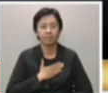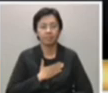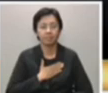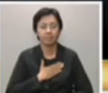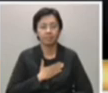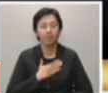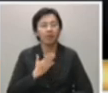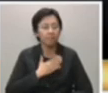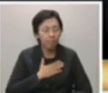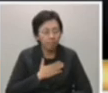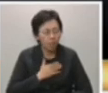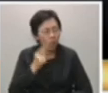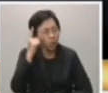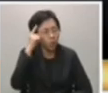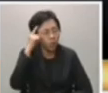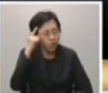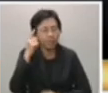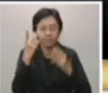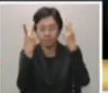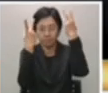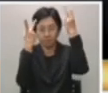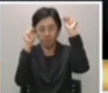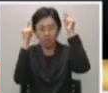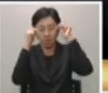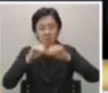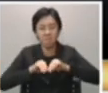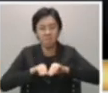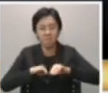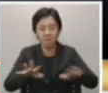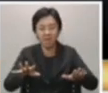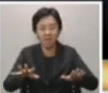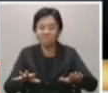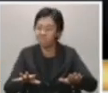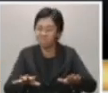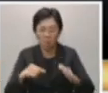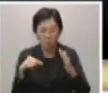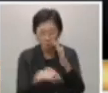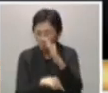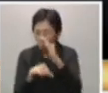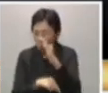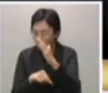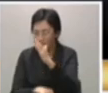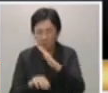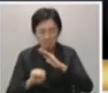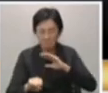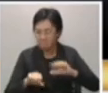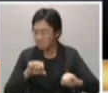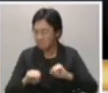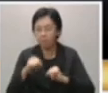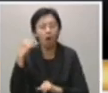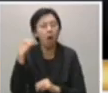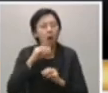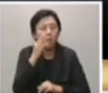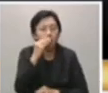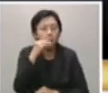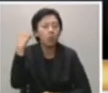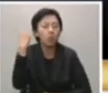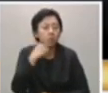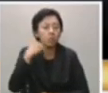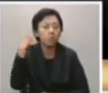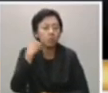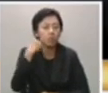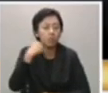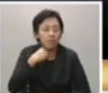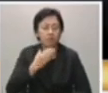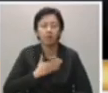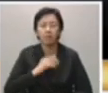ทราบมาว่าท่านนายกรัฐมนตรีได้ประกาศปราบคอร์รัปชันทุกวันก็เลยมีคำถาม